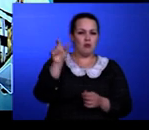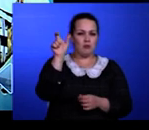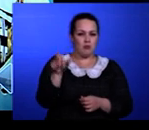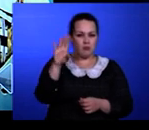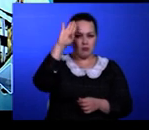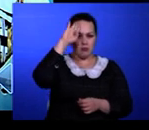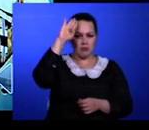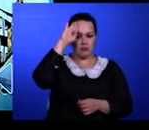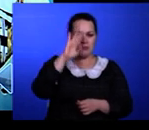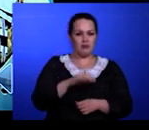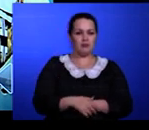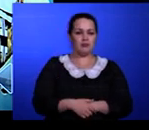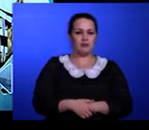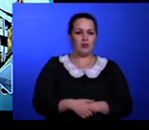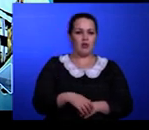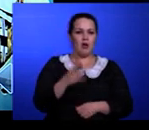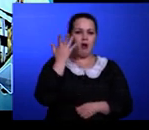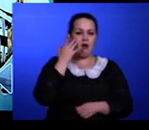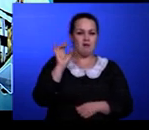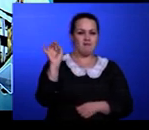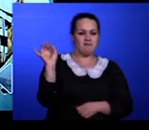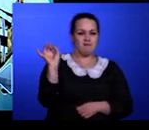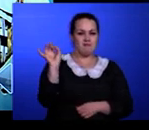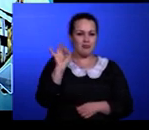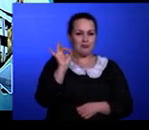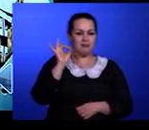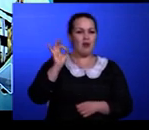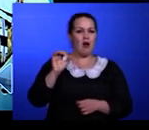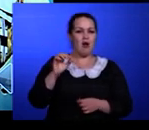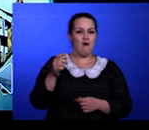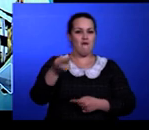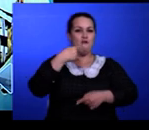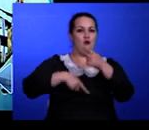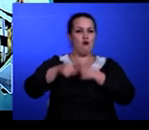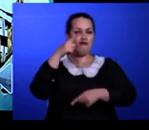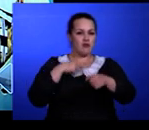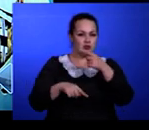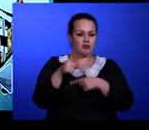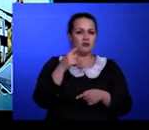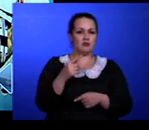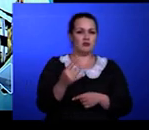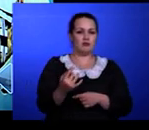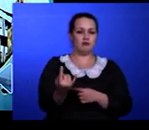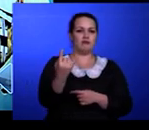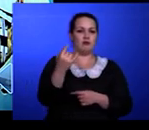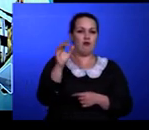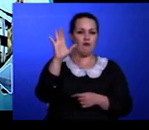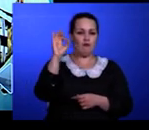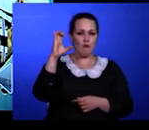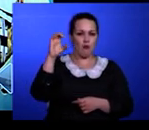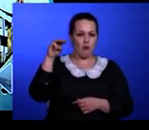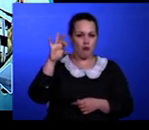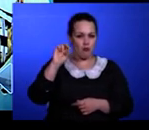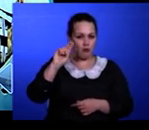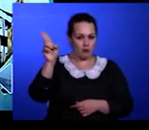был дан сигнал о возвращении штурмовики и истребителей повернули на восток